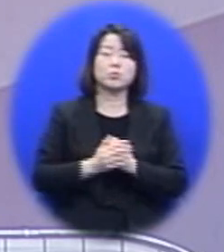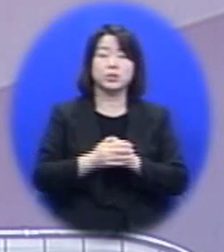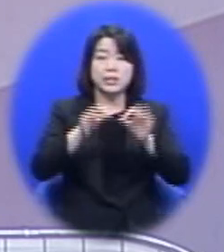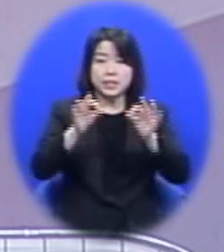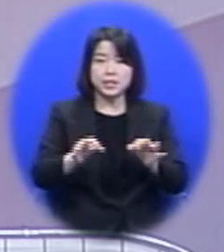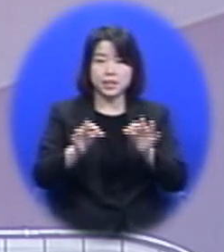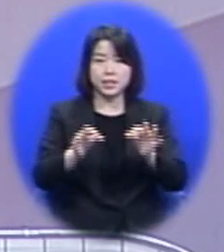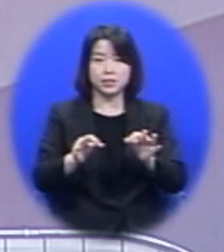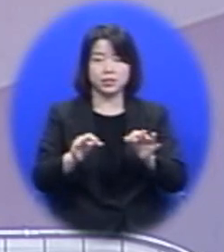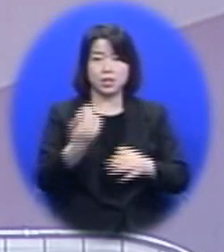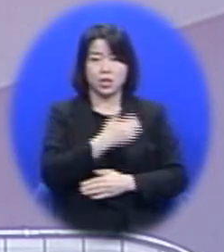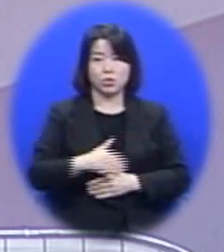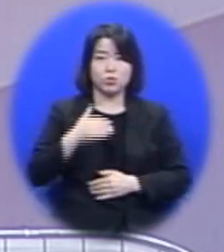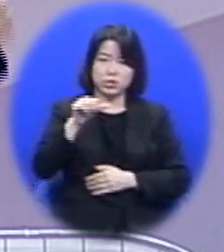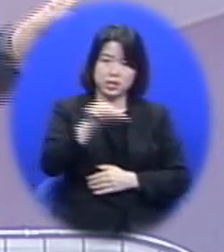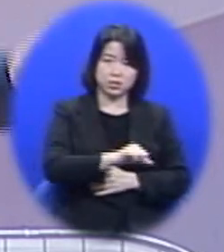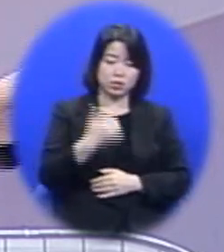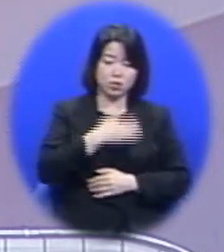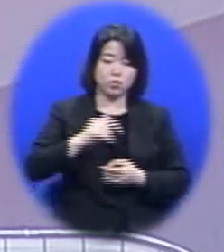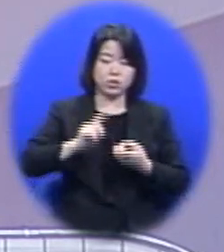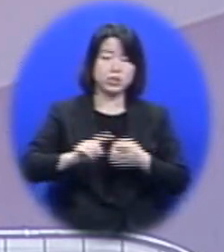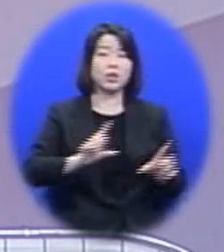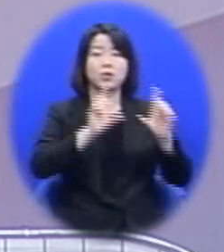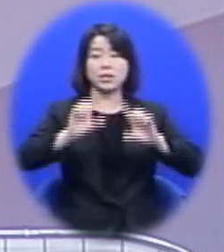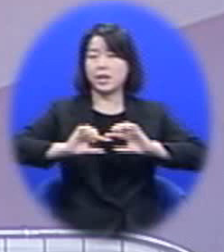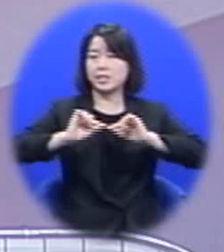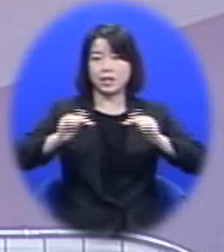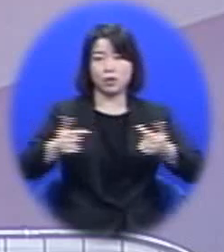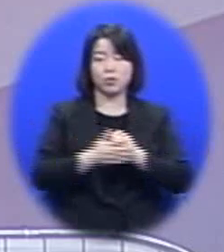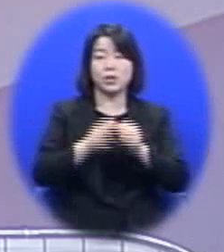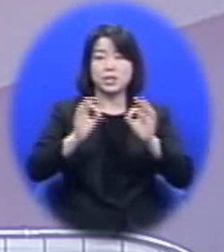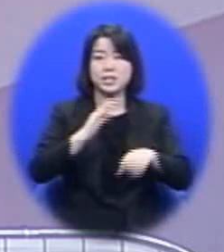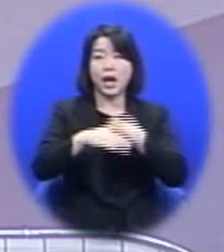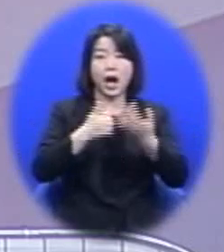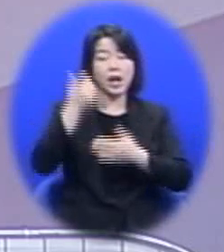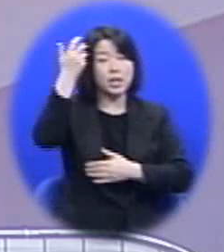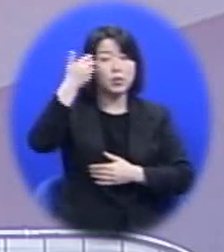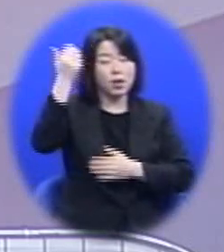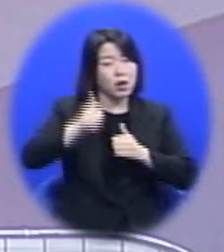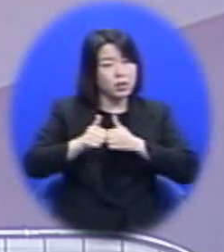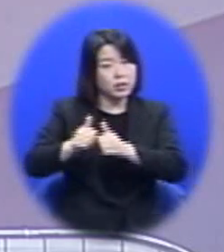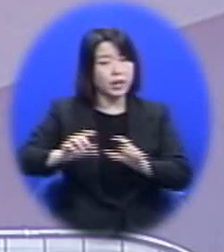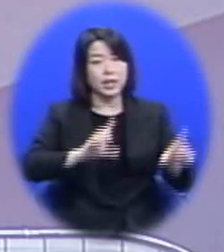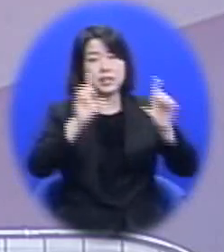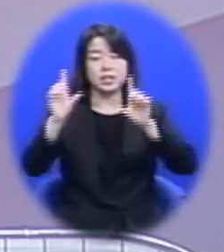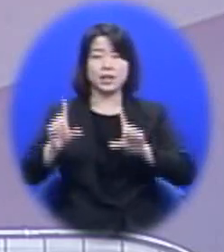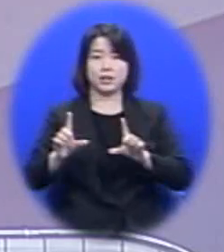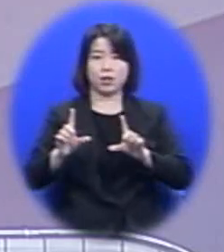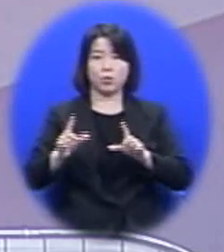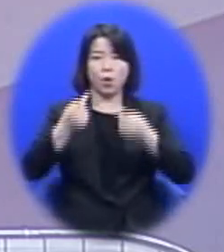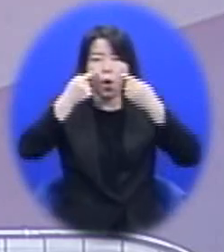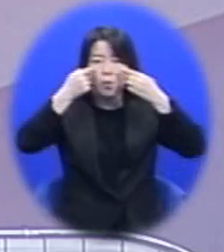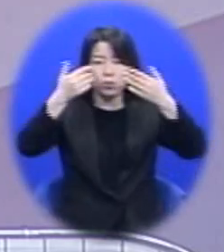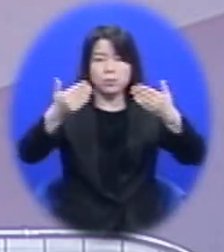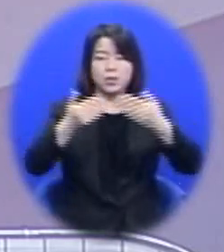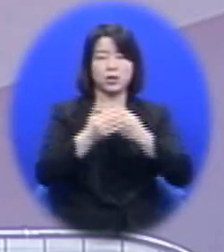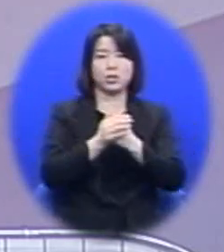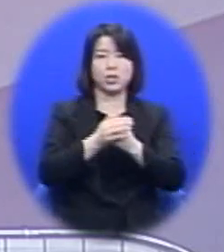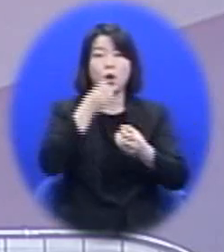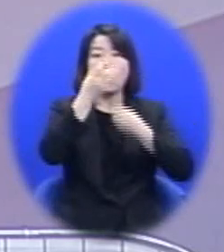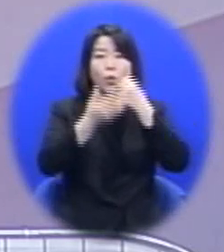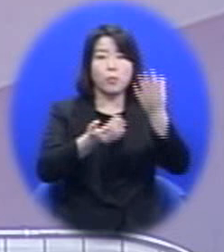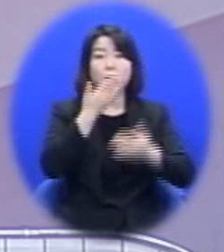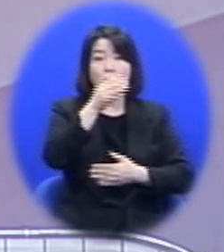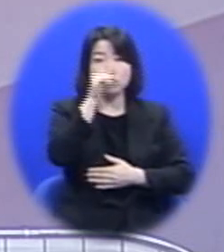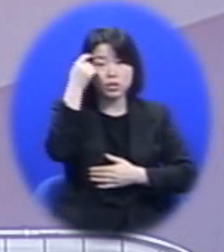이제는 육신에 져서 육신대로 살지 않고 이제는 하나님의 영을 따라 산다고 분명히 고백할